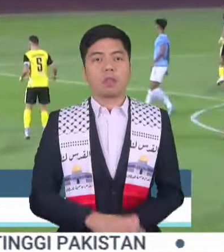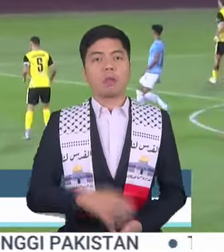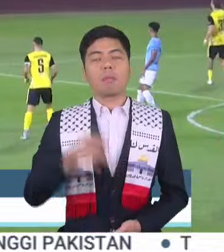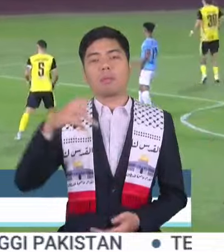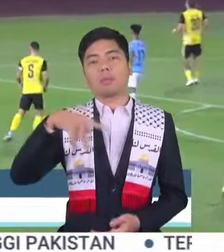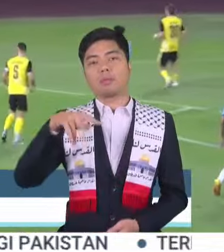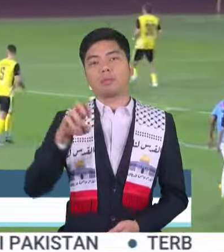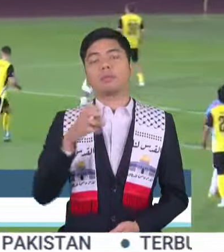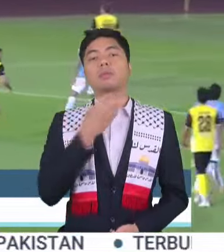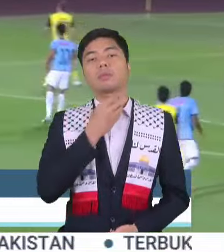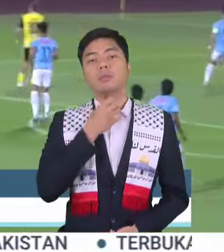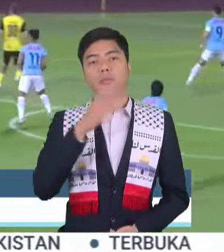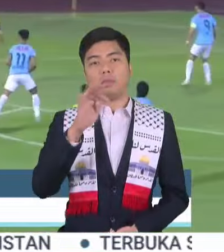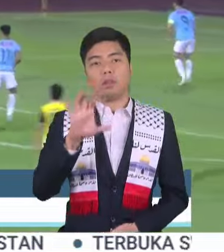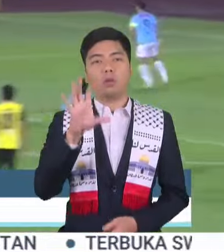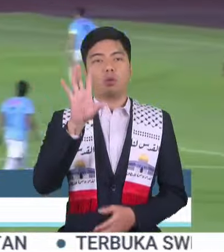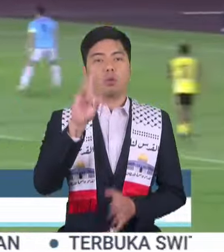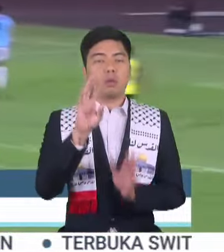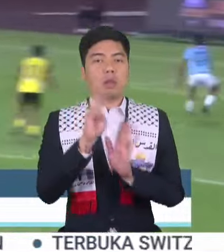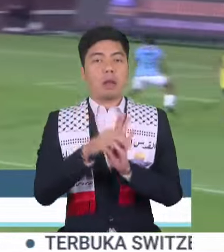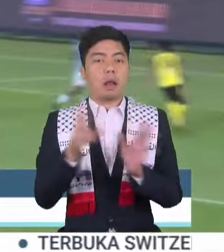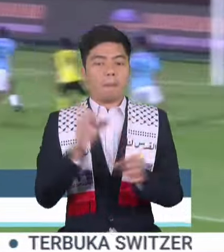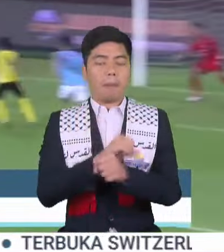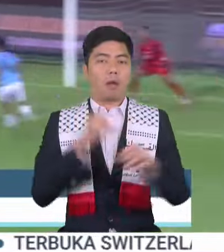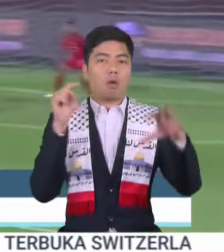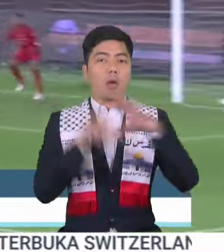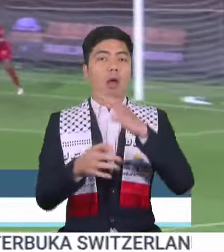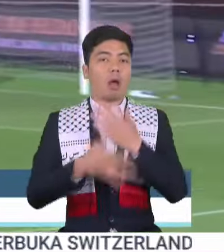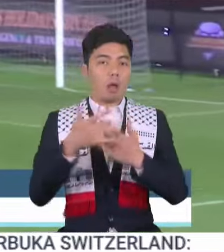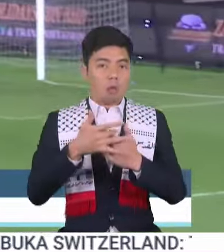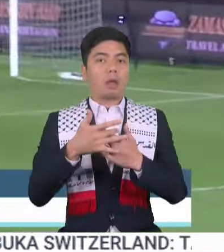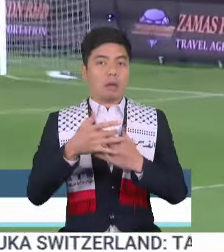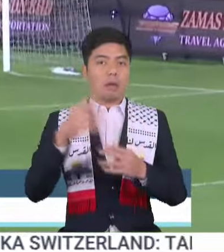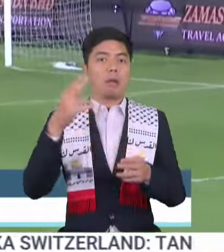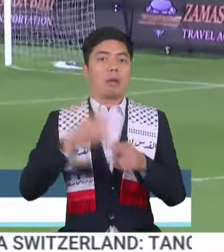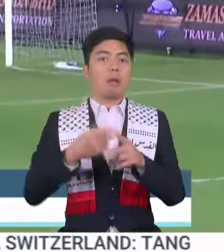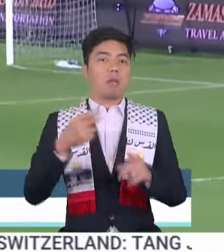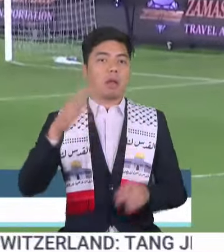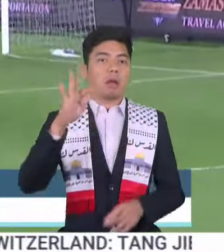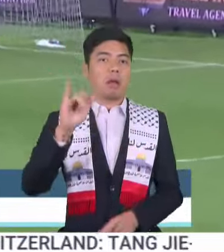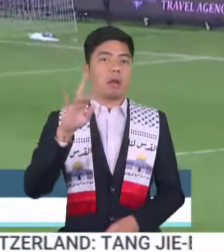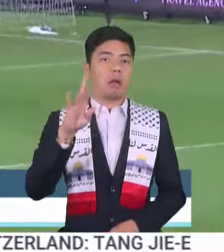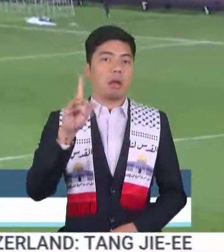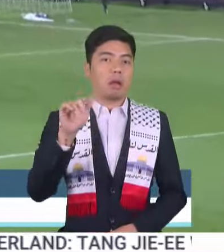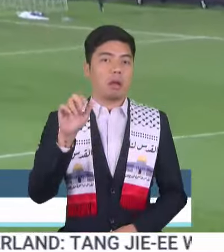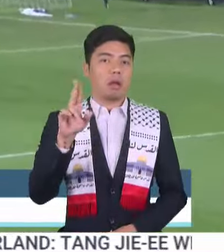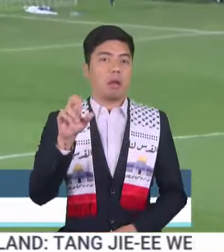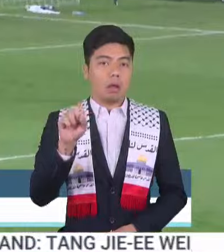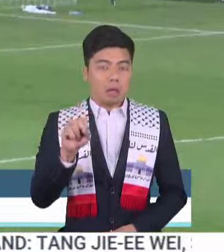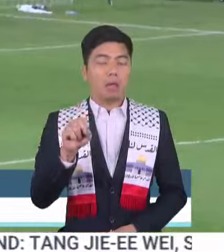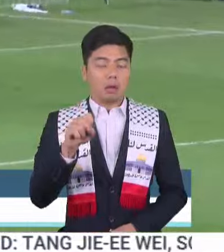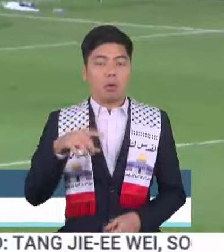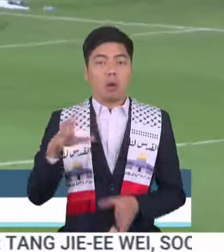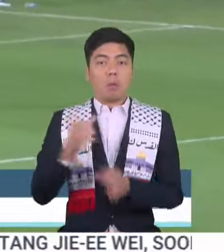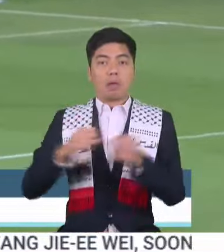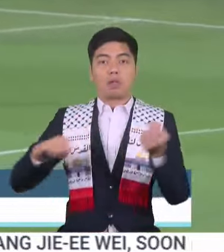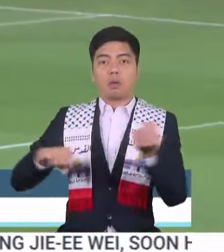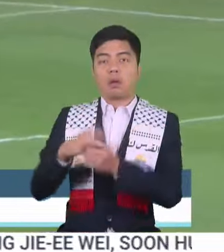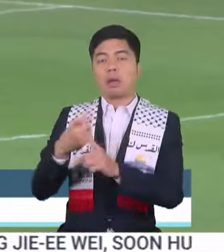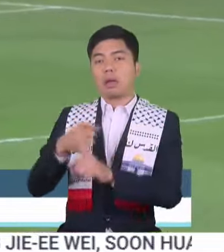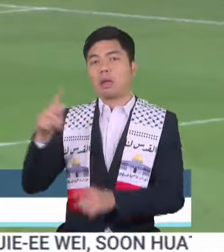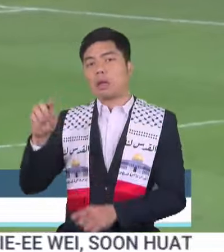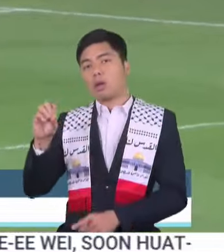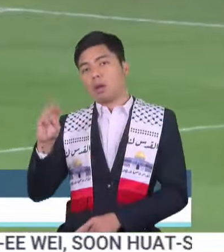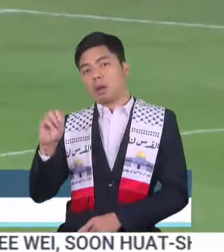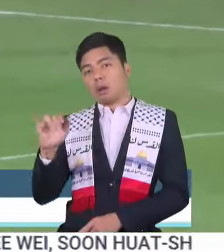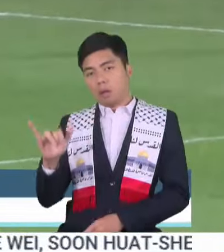Perak FC hanya memerlukan 7 minit untuk mendapatkan gol awal menerusi tandukan Firdaus Said selepas menerima hantaran Tommy Mawad Badar. Gol